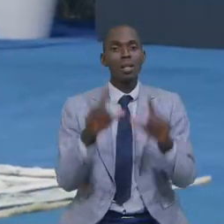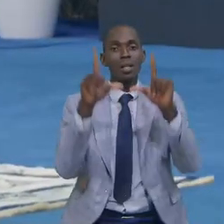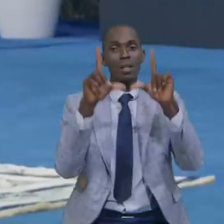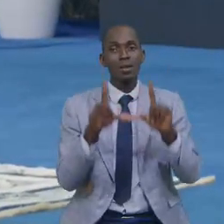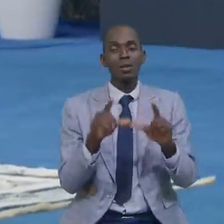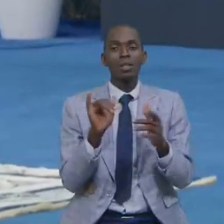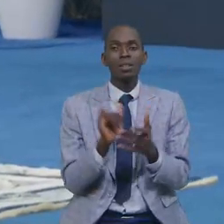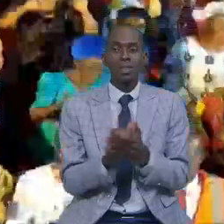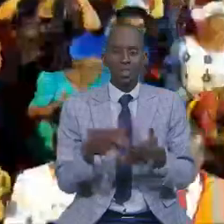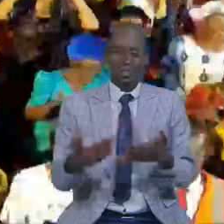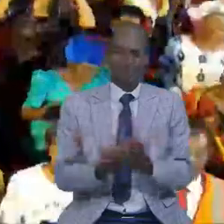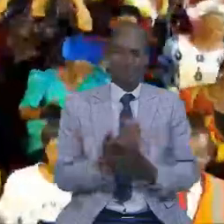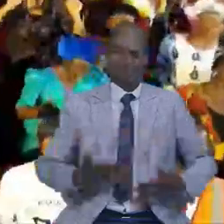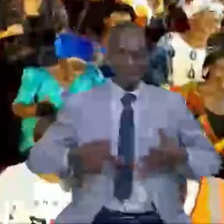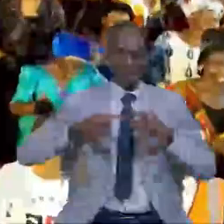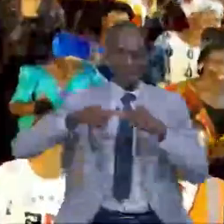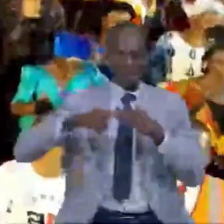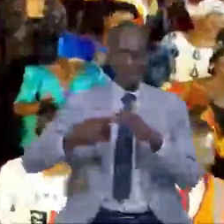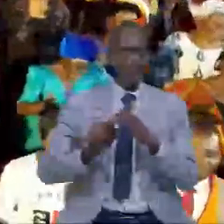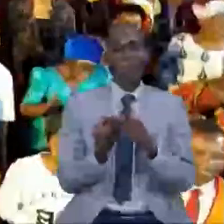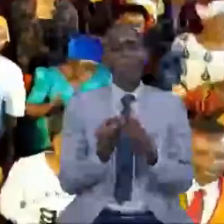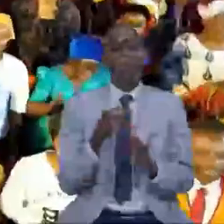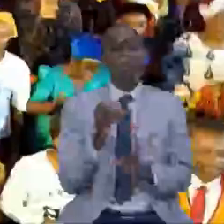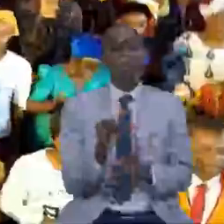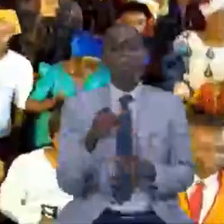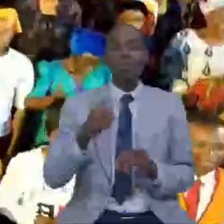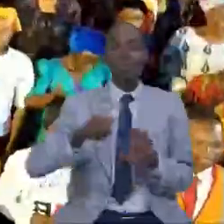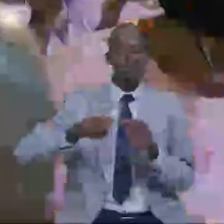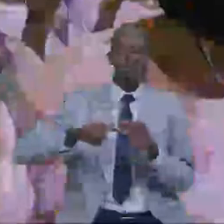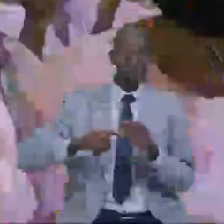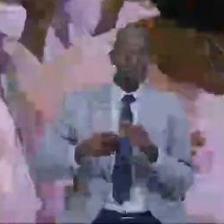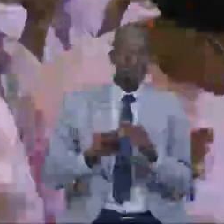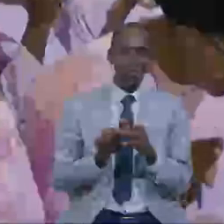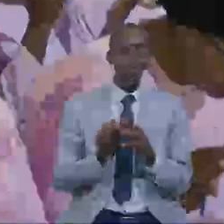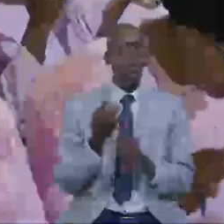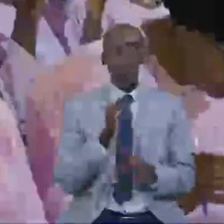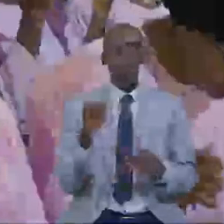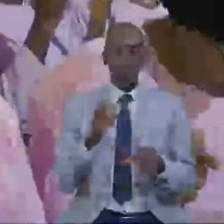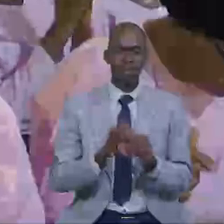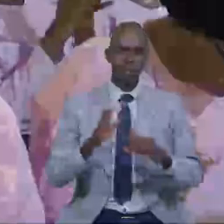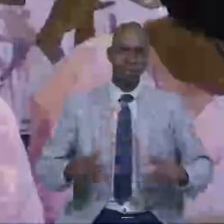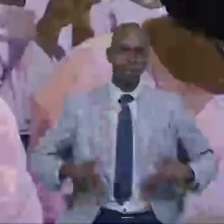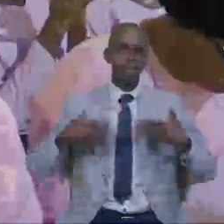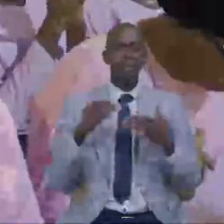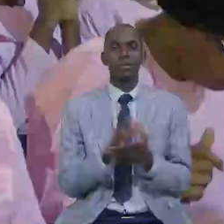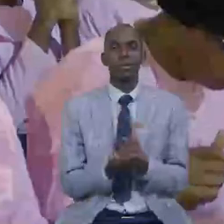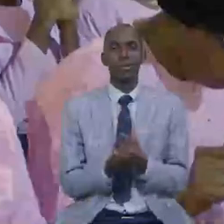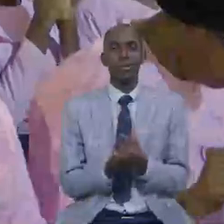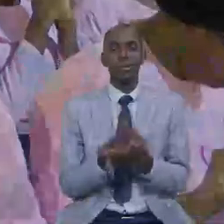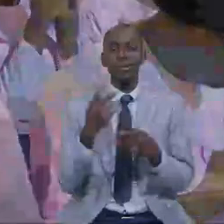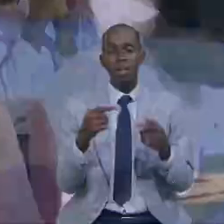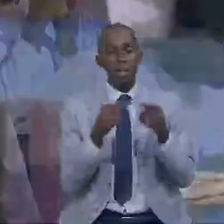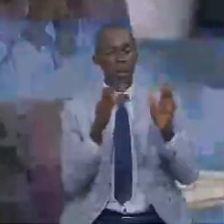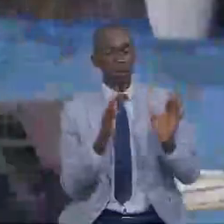garde jusqu'au point où une nouvelle vie commence le commencement un nouveau départ dans ta